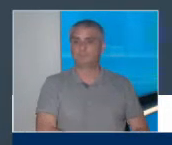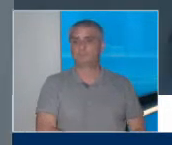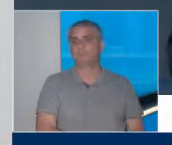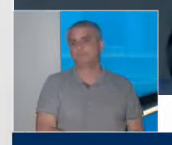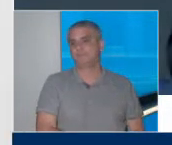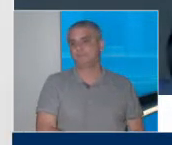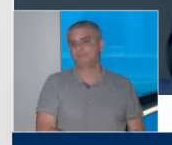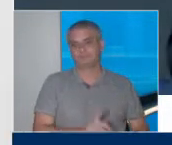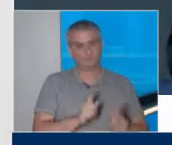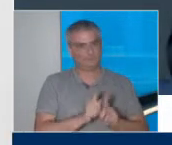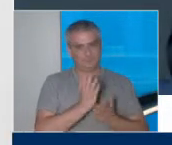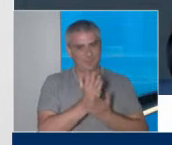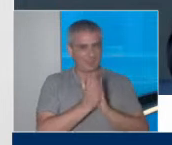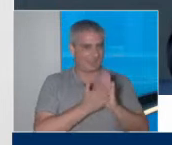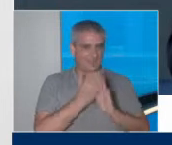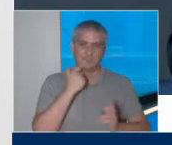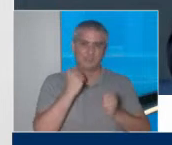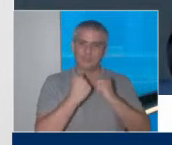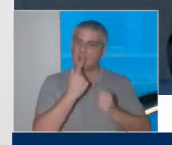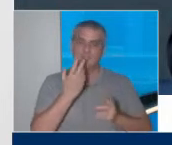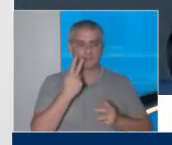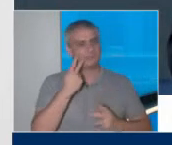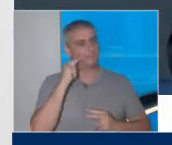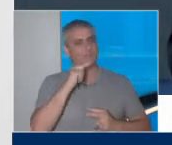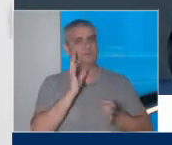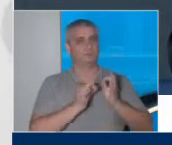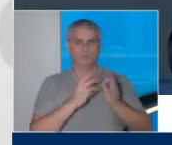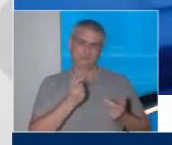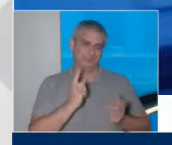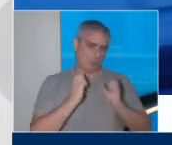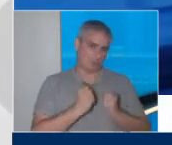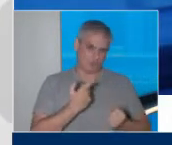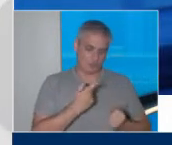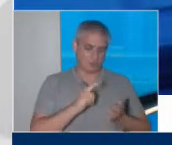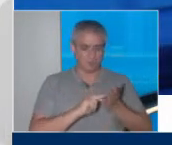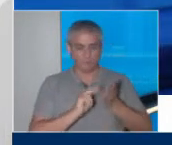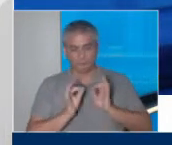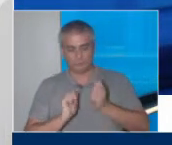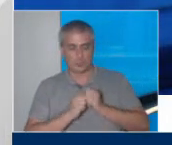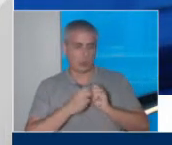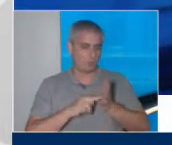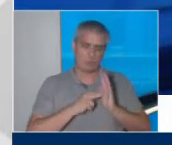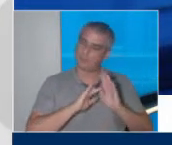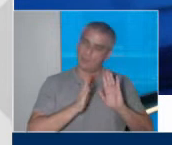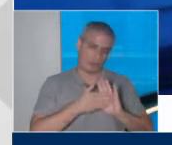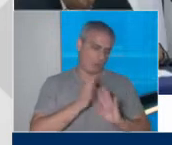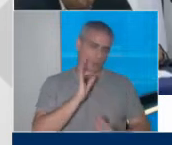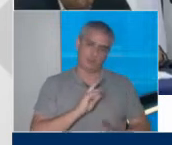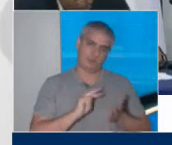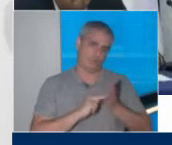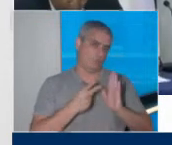תראה, כמו שאמרת שקשה להגדיר את זה פרשה משפטית, כי לא ברור אם זה פרשה משפטית או פוליטית, אז קודם כל הכל פוליטי בימים